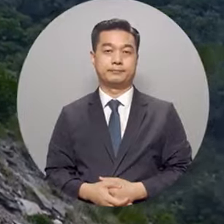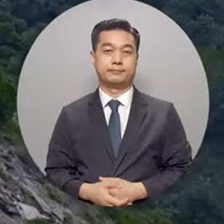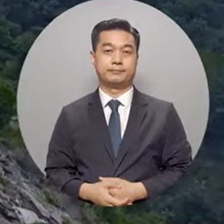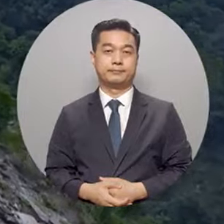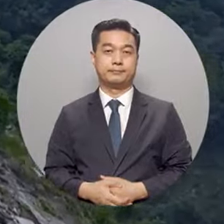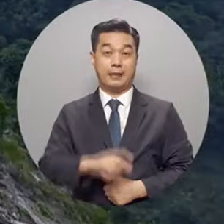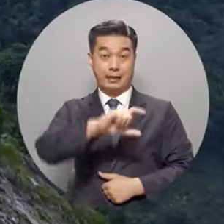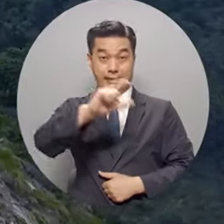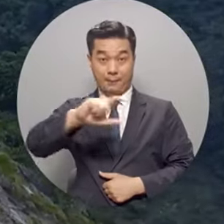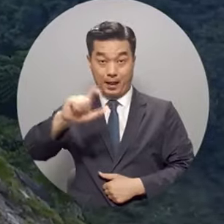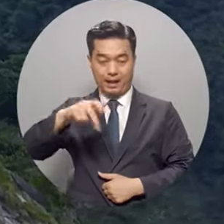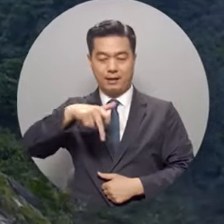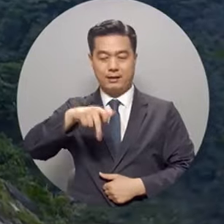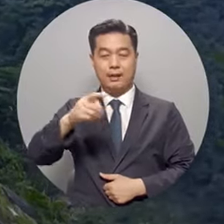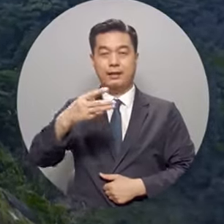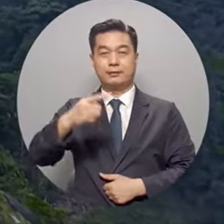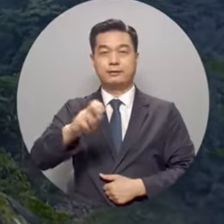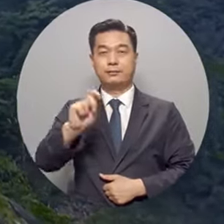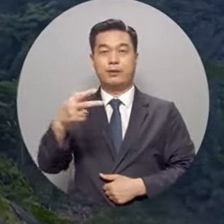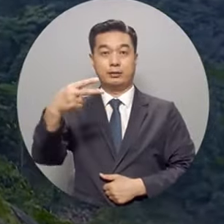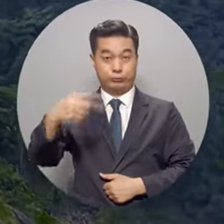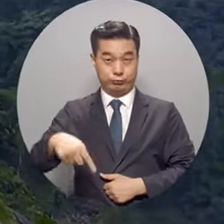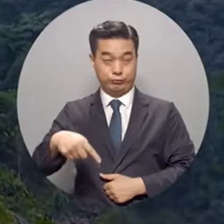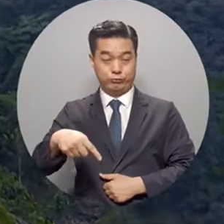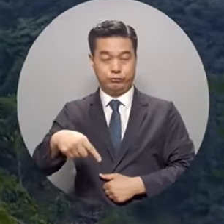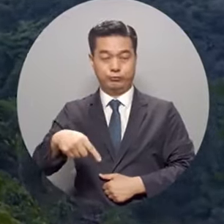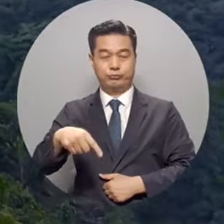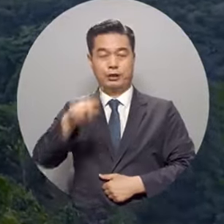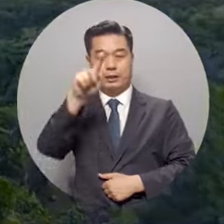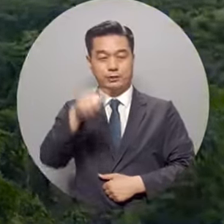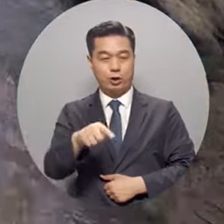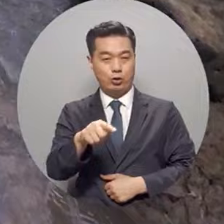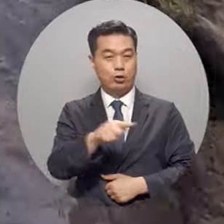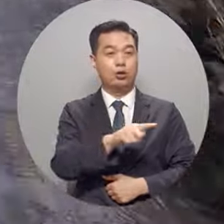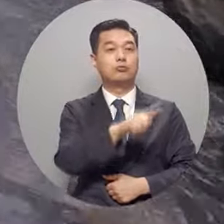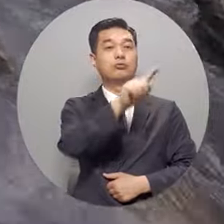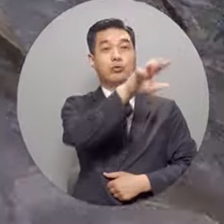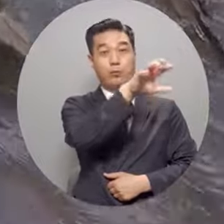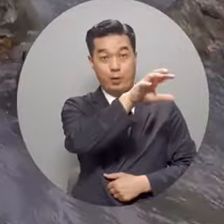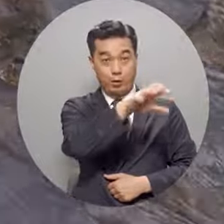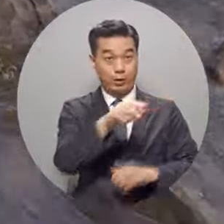네팔 카트만두에서 서북쪽으로 600km 떨어진 카날리주.